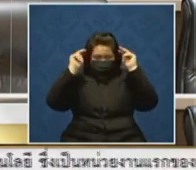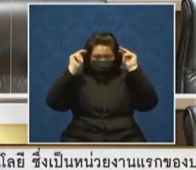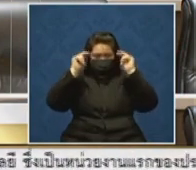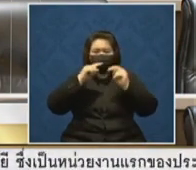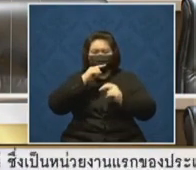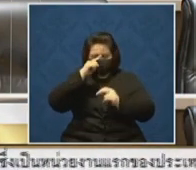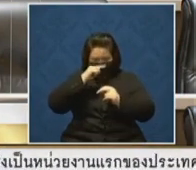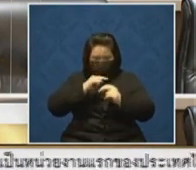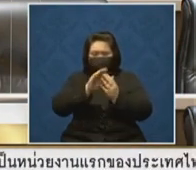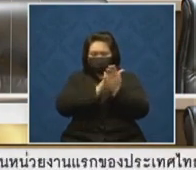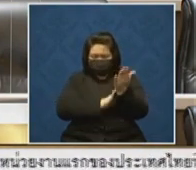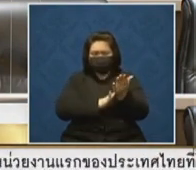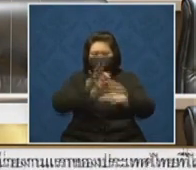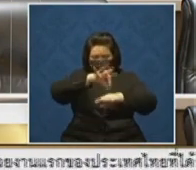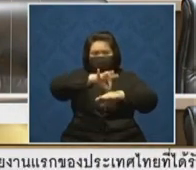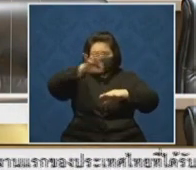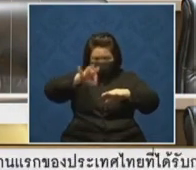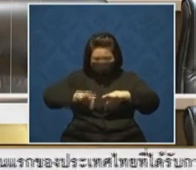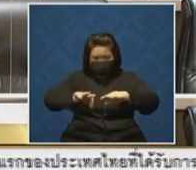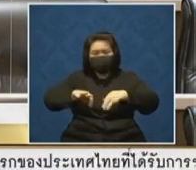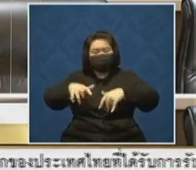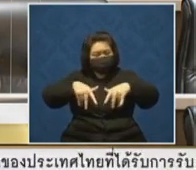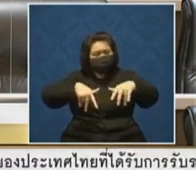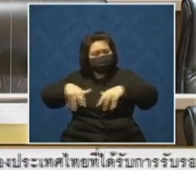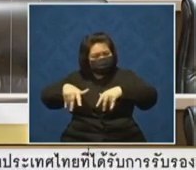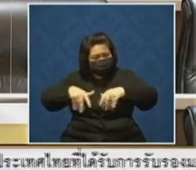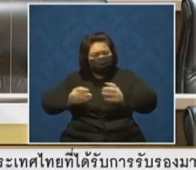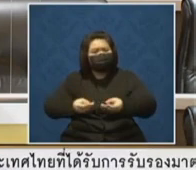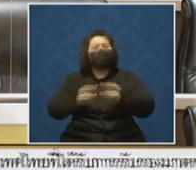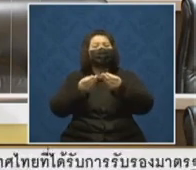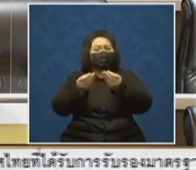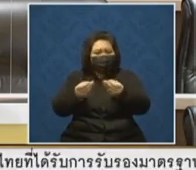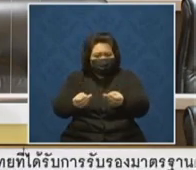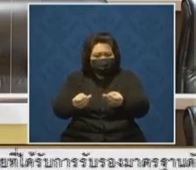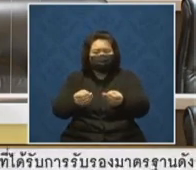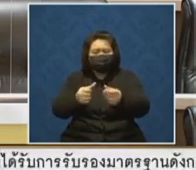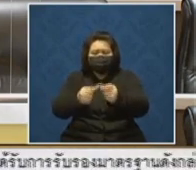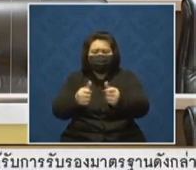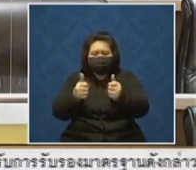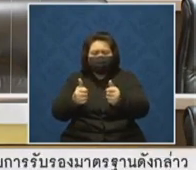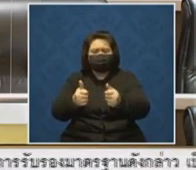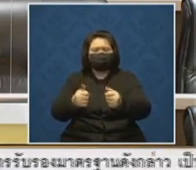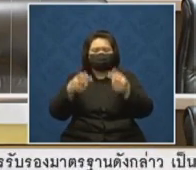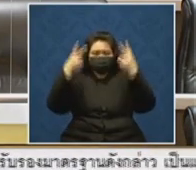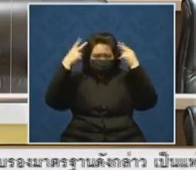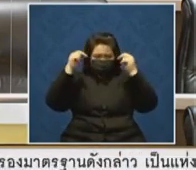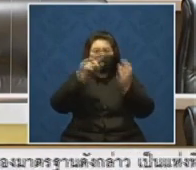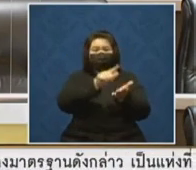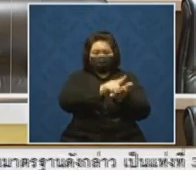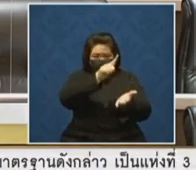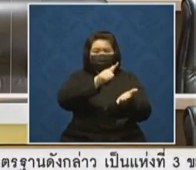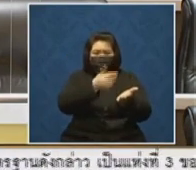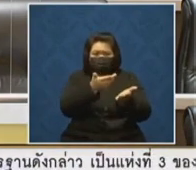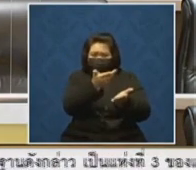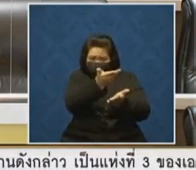เนี่ยนะฮะสุดท้ายก็อภิปรายไปหลายเรื่องโดยเฉพาะเรื่องของค่าไฟฟ้าค่าพลังงานค่าน้ำมันพี่น้องประชาช